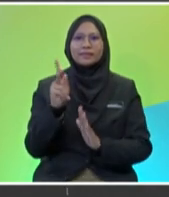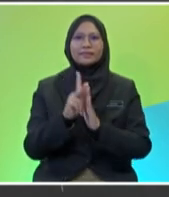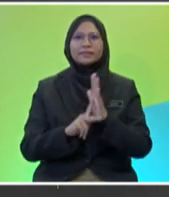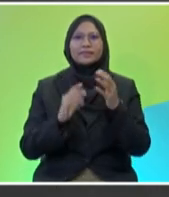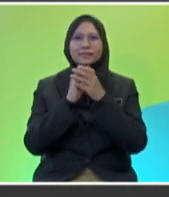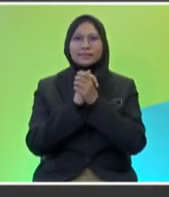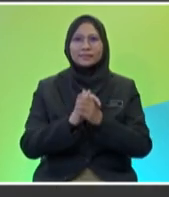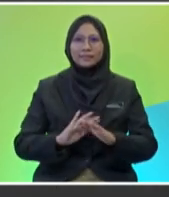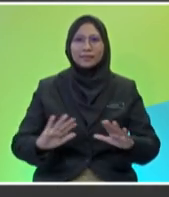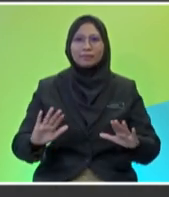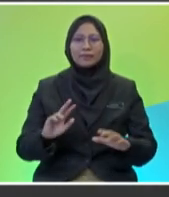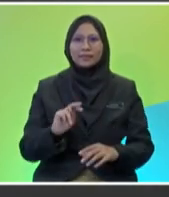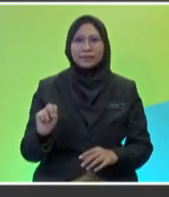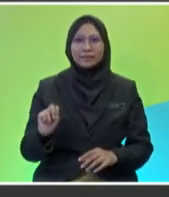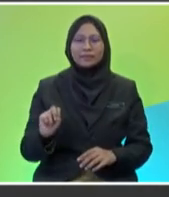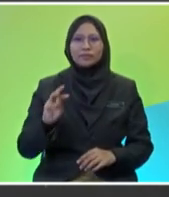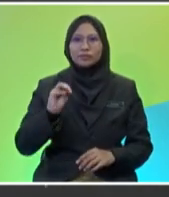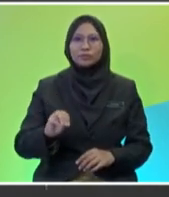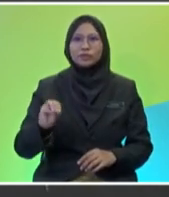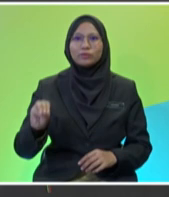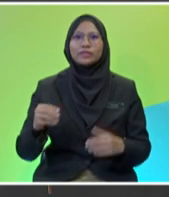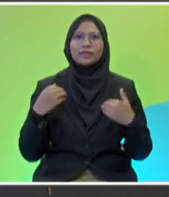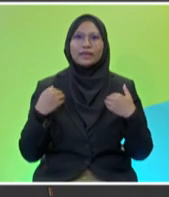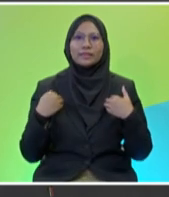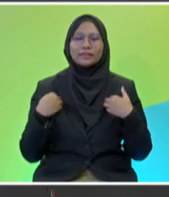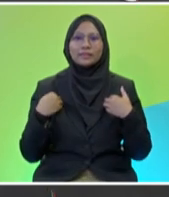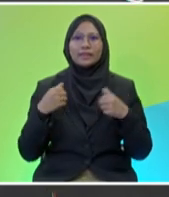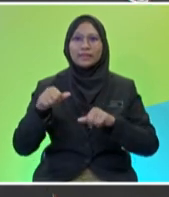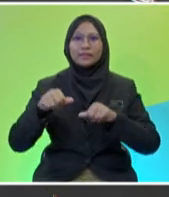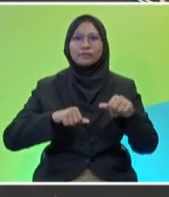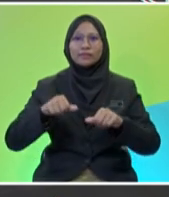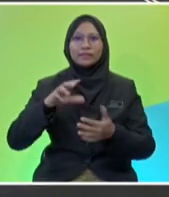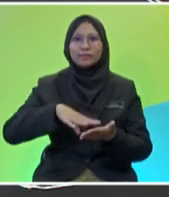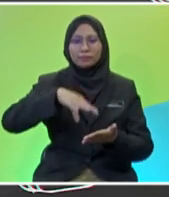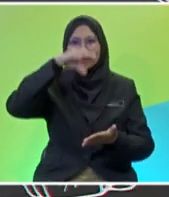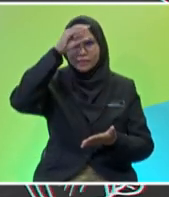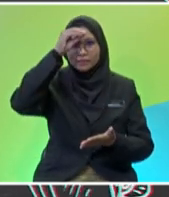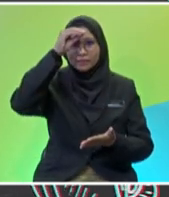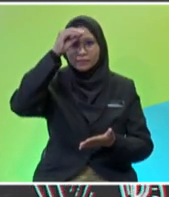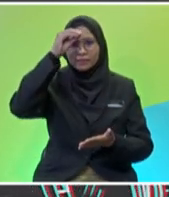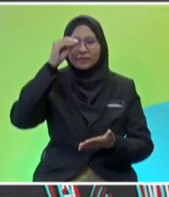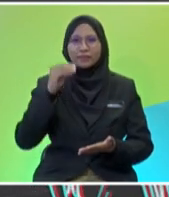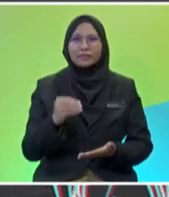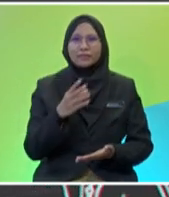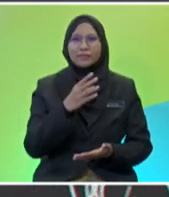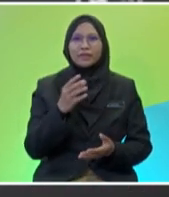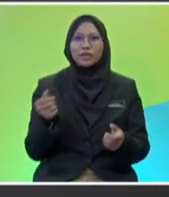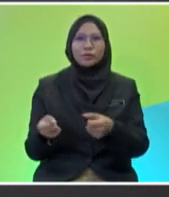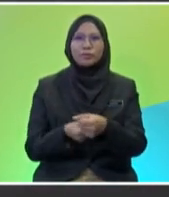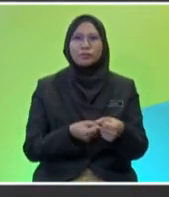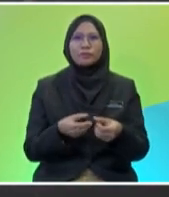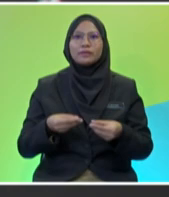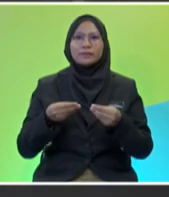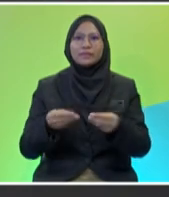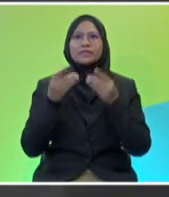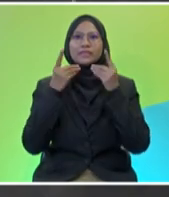sebagai pendadahan awal untuk membimbing dan memberi pendidikan kepada murid-murid berkaitan keselamatan dan kebakaran